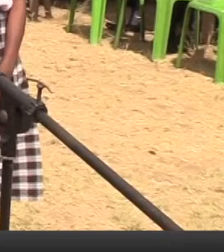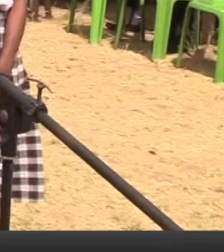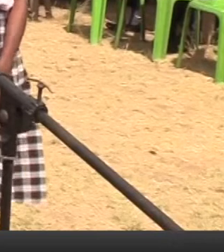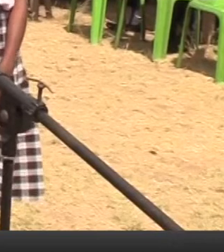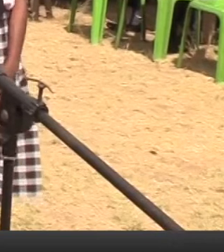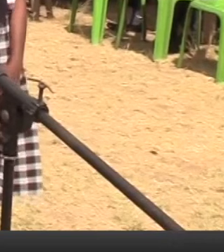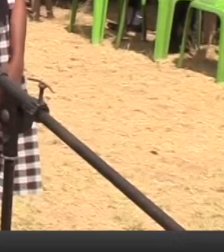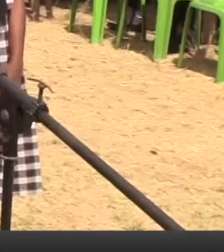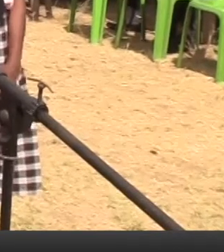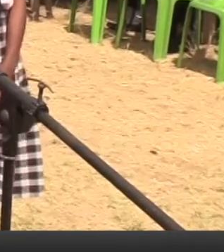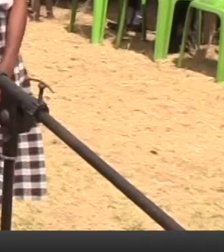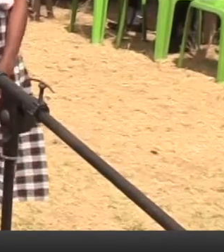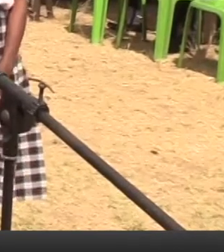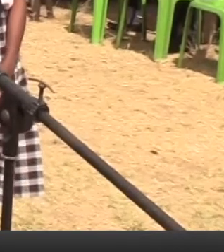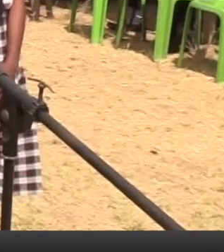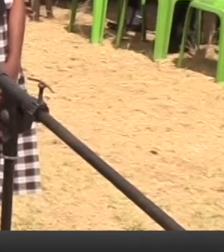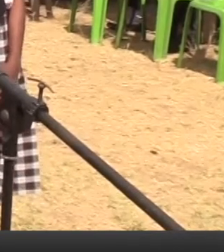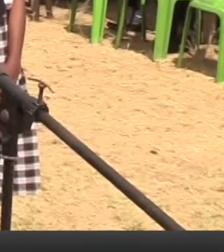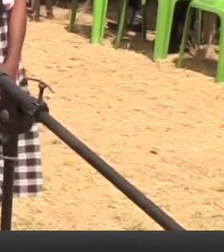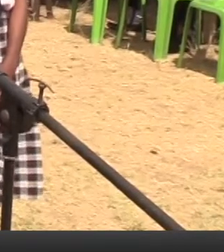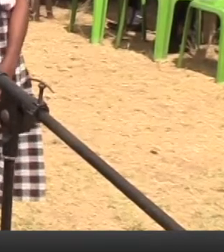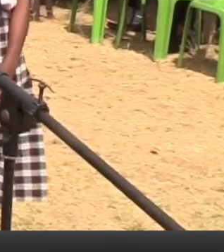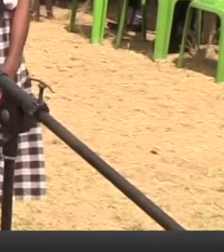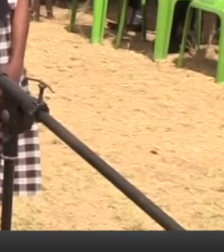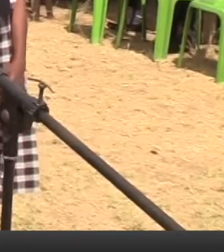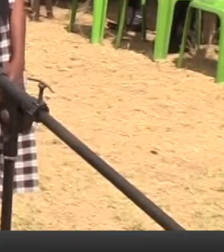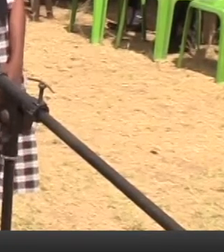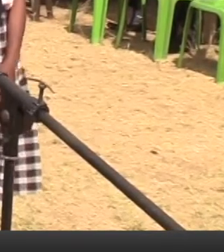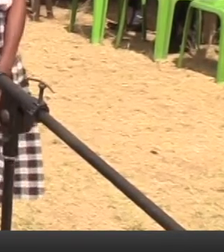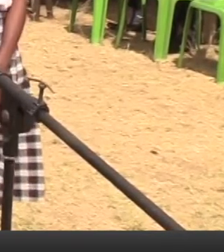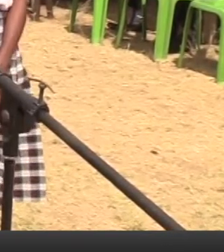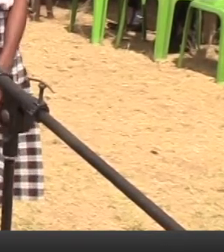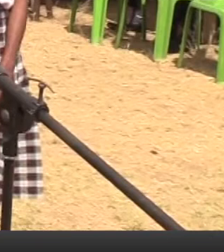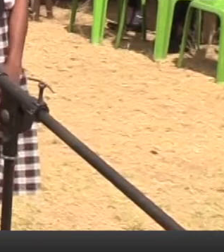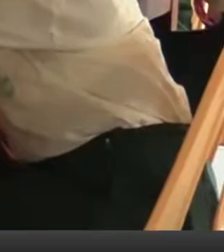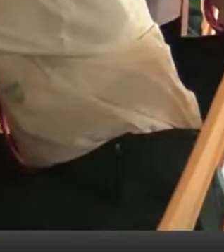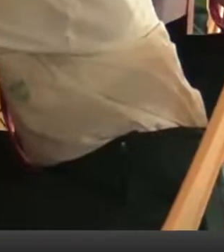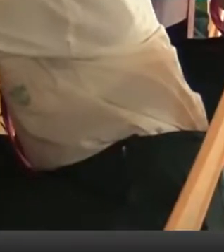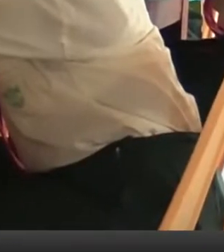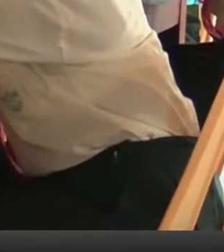masikioni, yote inawambieni. Yatie sikioni, yote itasahikeni.